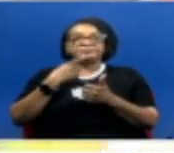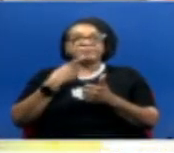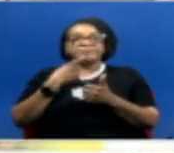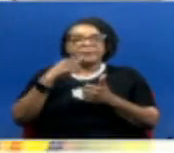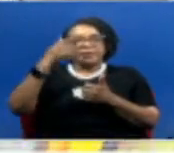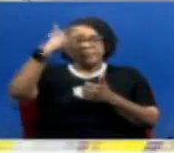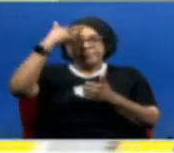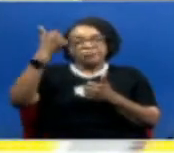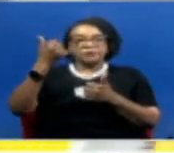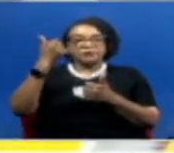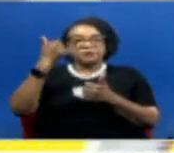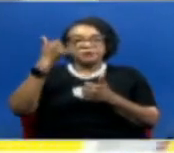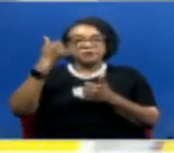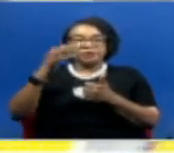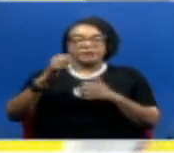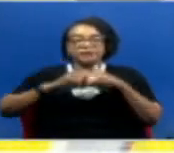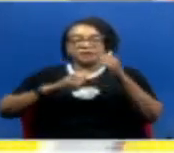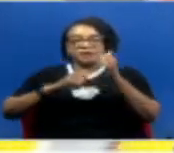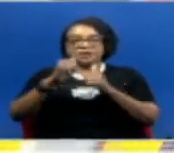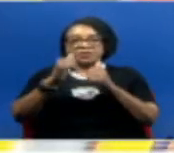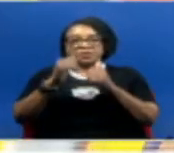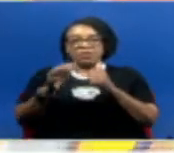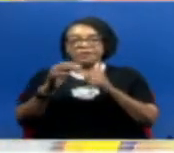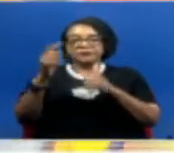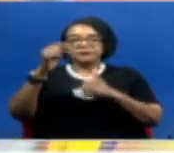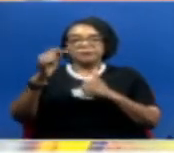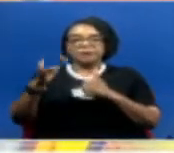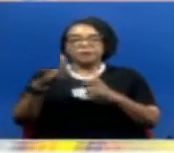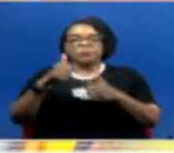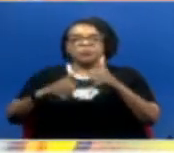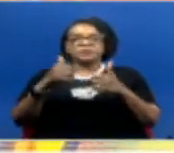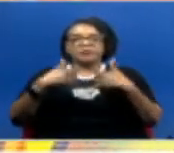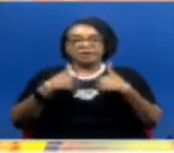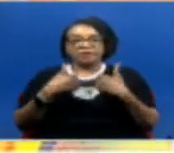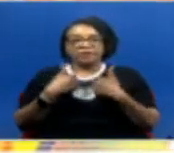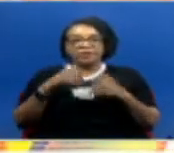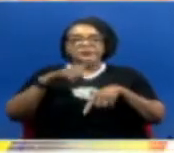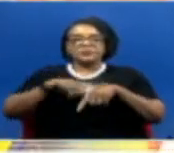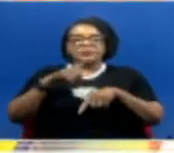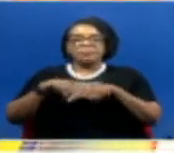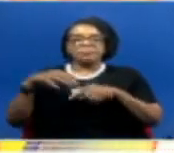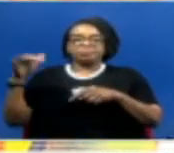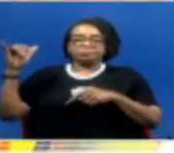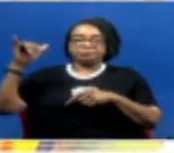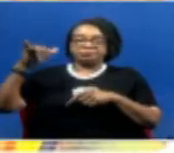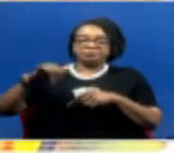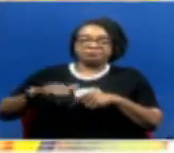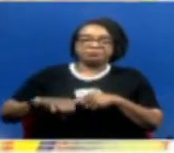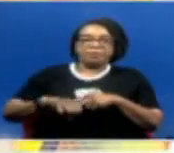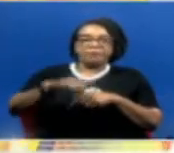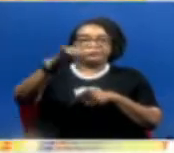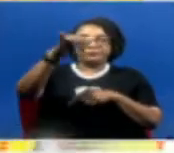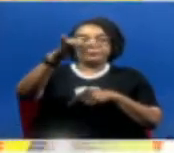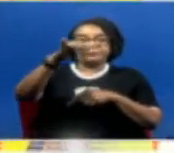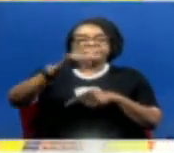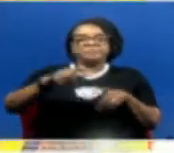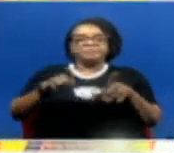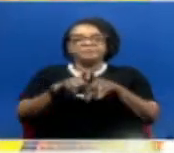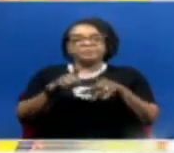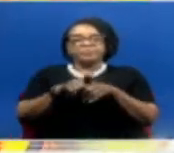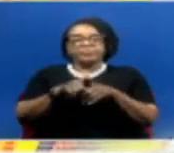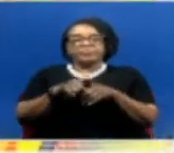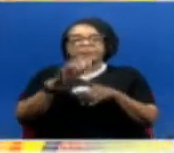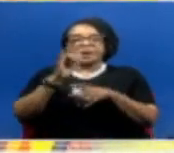the structures, the temporary structure that is in place, when the aeroplanes take off and land, with the heavy